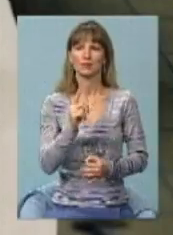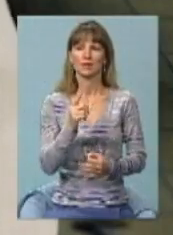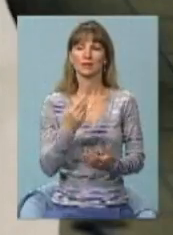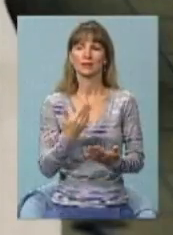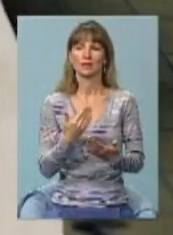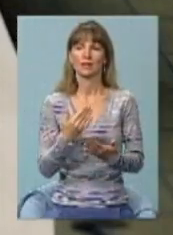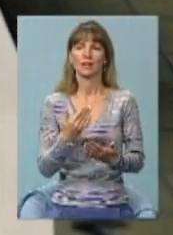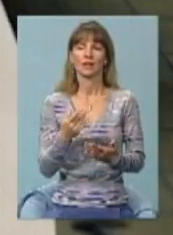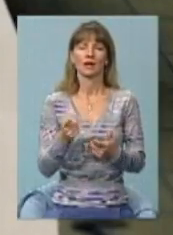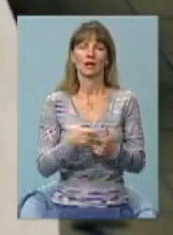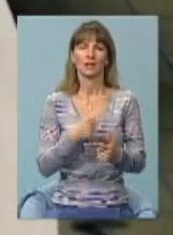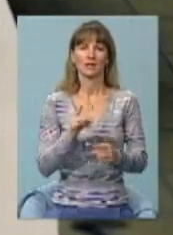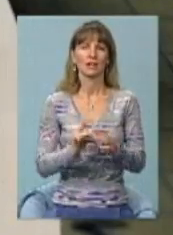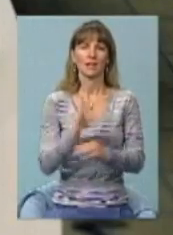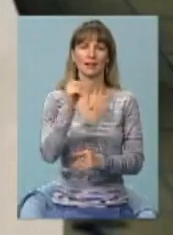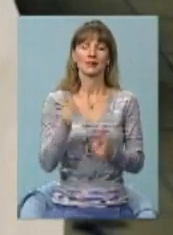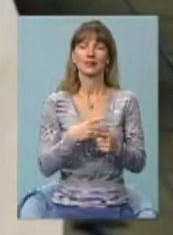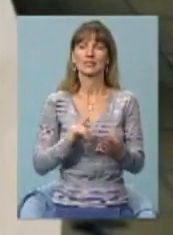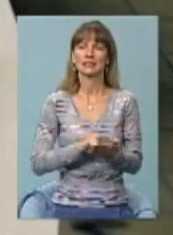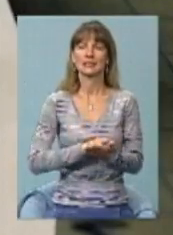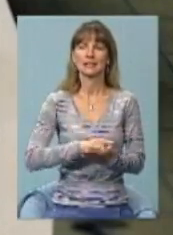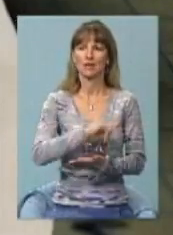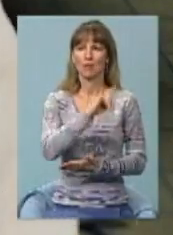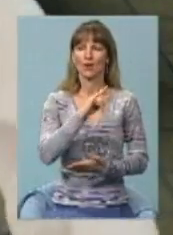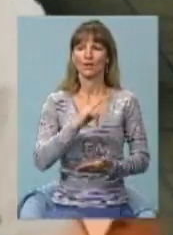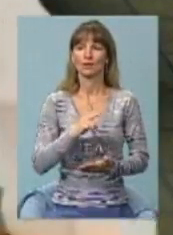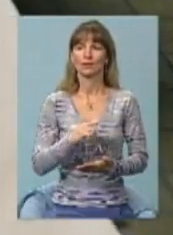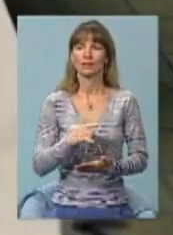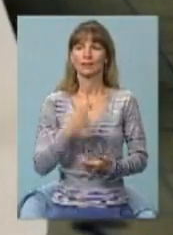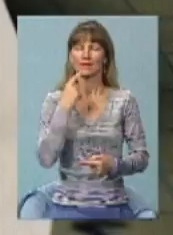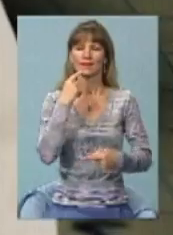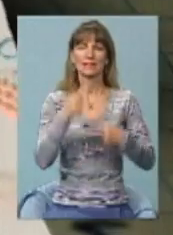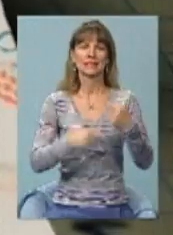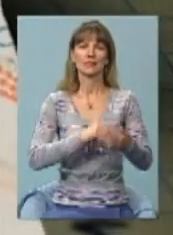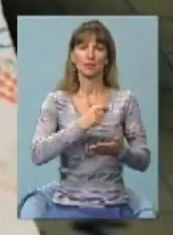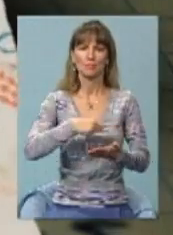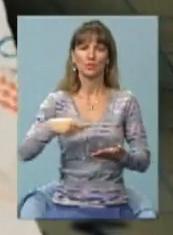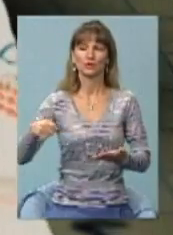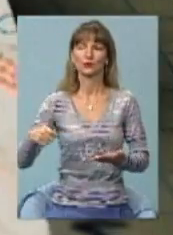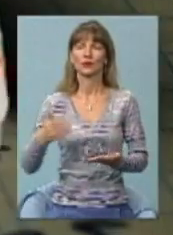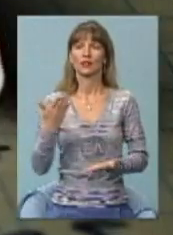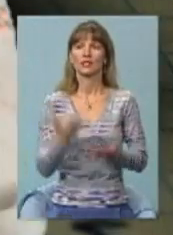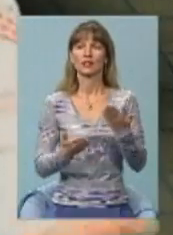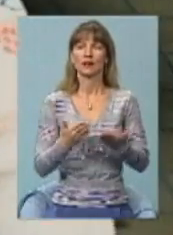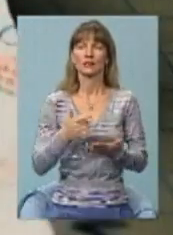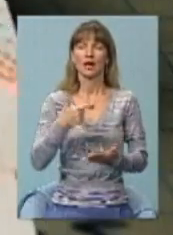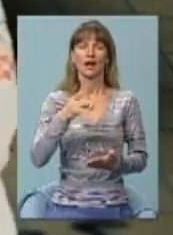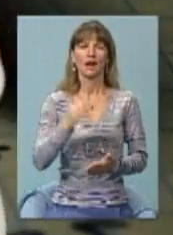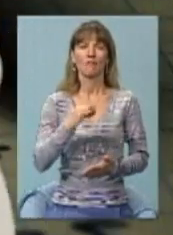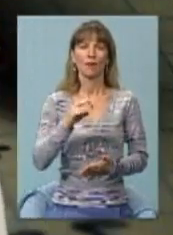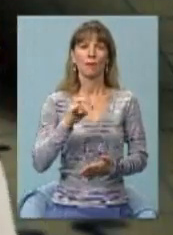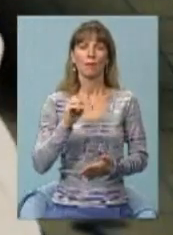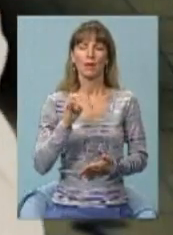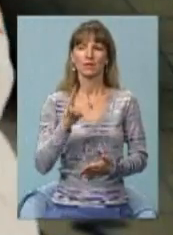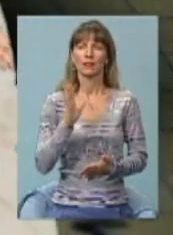или в самолете, на выключателях. Они всегда-всегда пишут. Если графоманы будут все